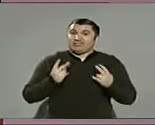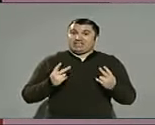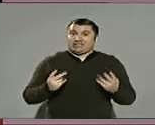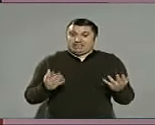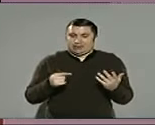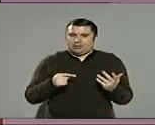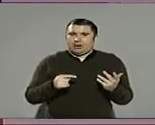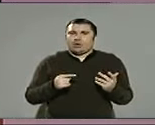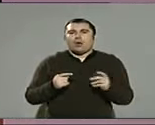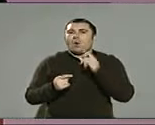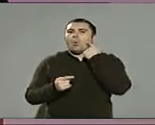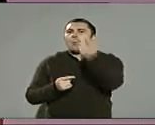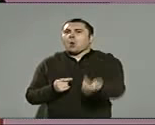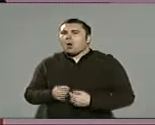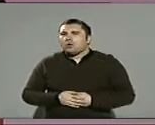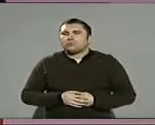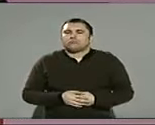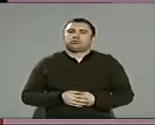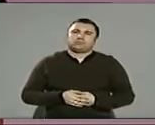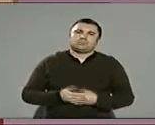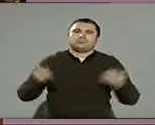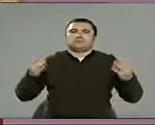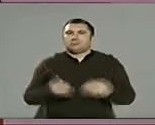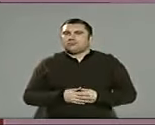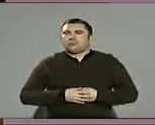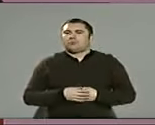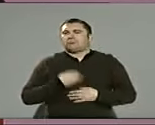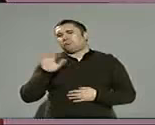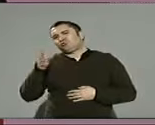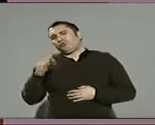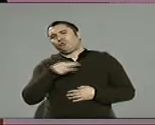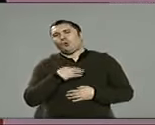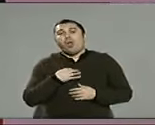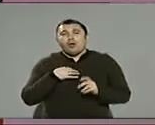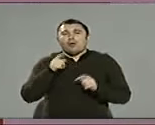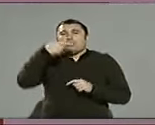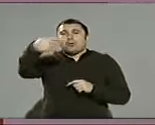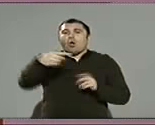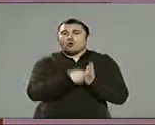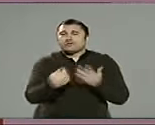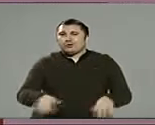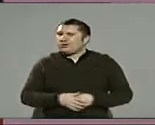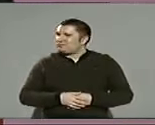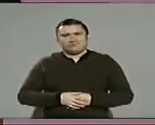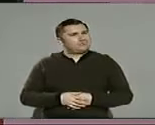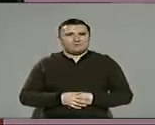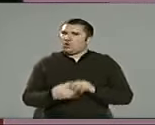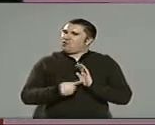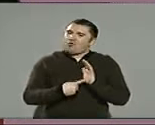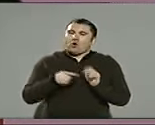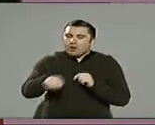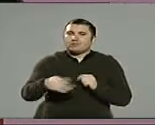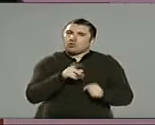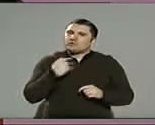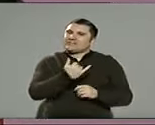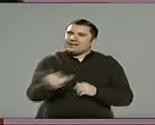haben. Aber was morgen und übermorgen kommt, scheint für uns kostenlos. Es fordert oft einen hohen Preis von unseren Kindern und